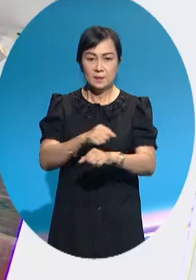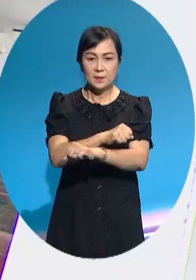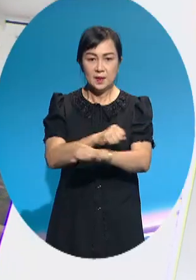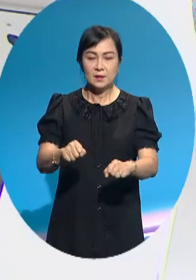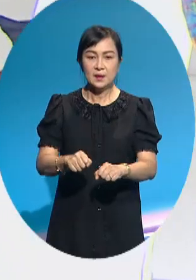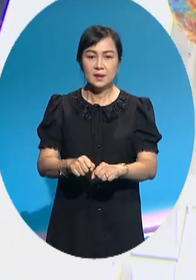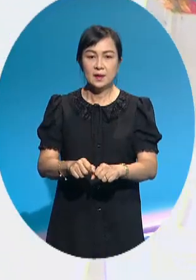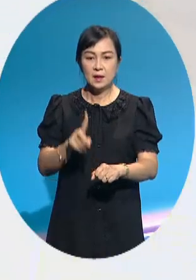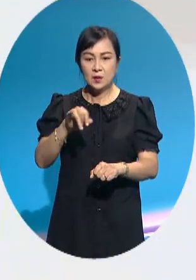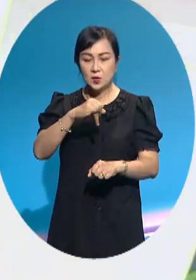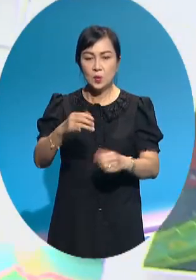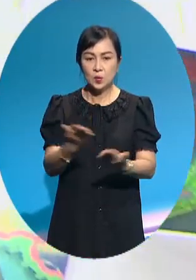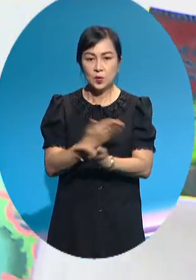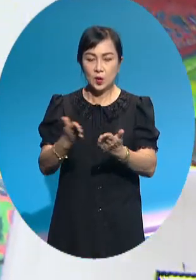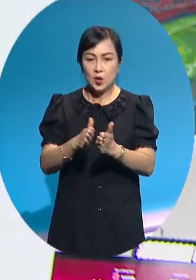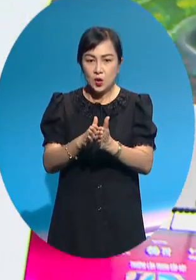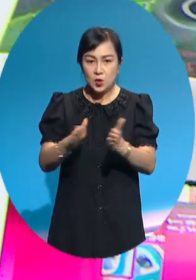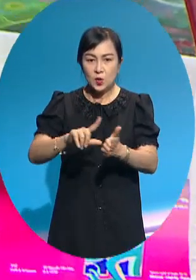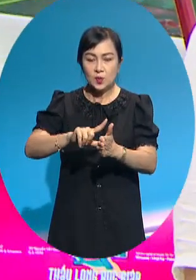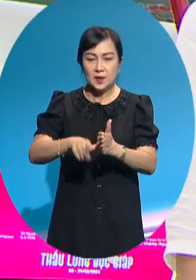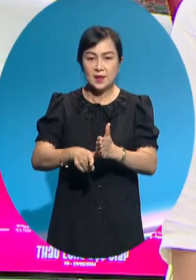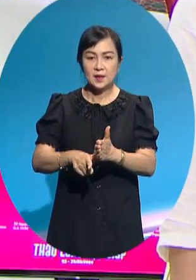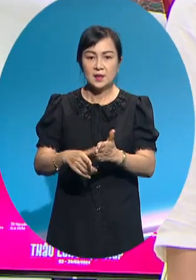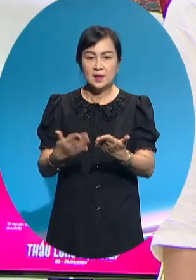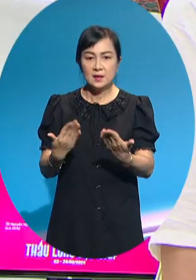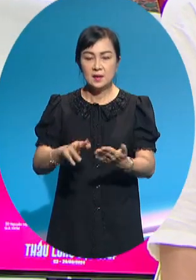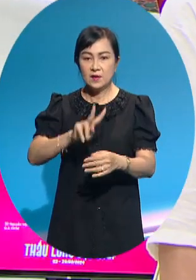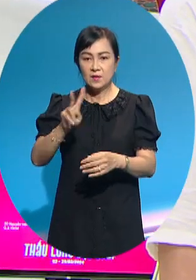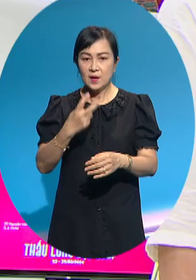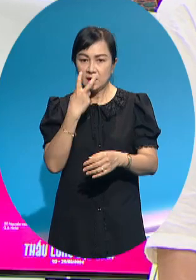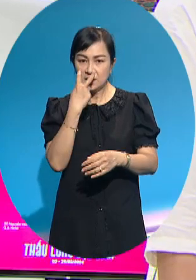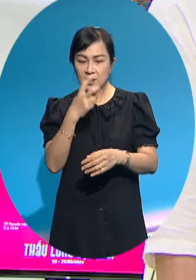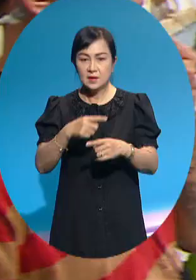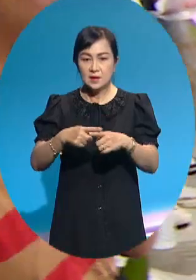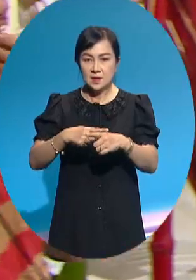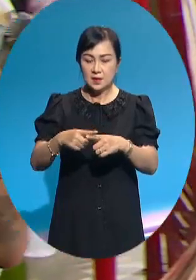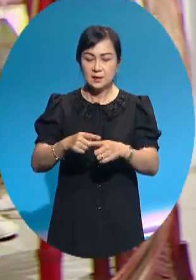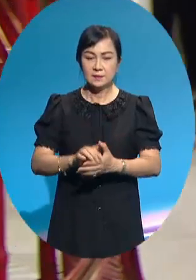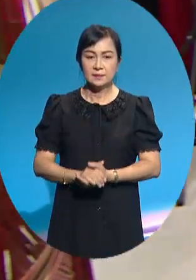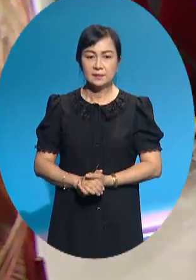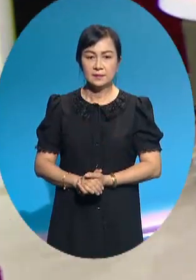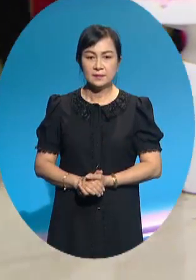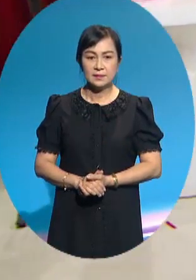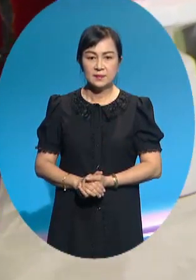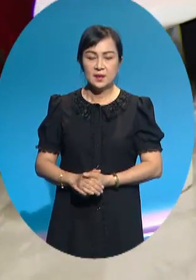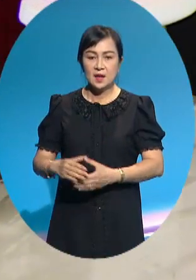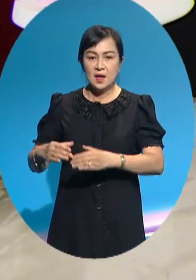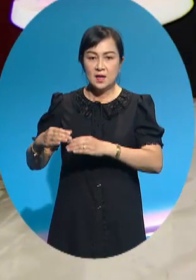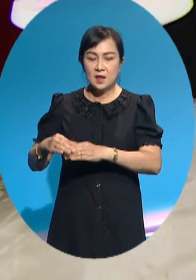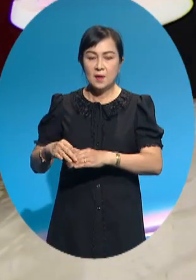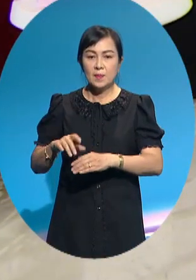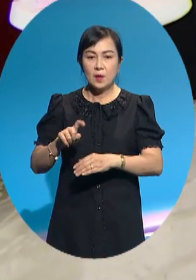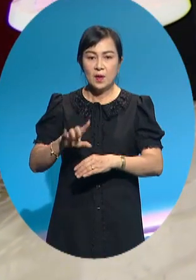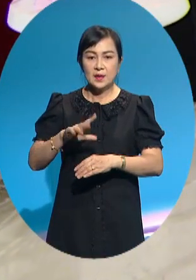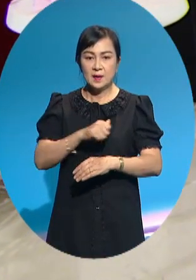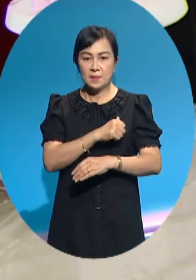mà mặc dù thay đổi biết bao nhiêu thời đại, thời cuộc thì vẫn giữ được những giá trị đó. Nhóm Tờ Tờ có 5 thành viên